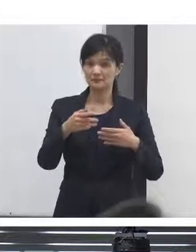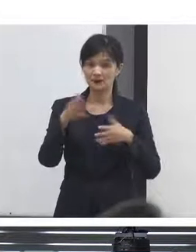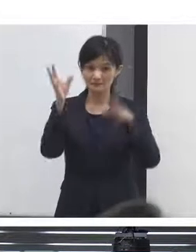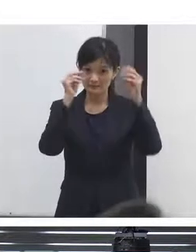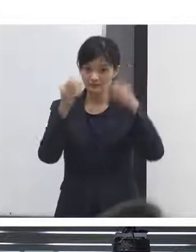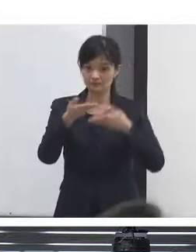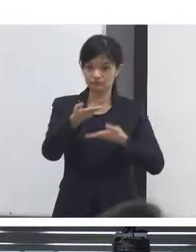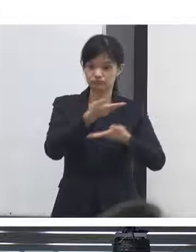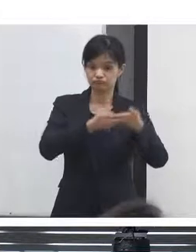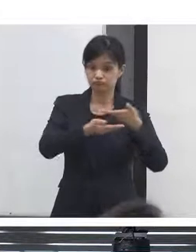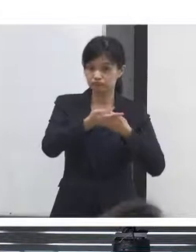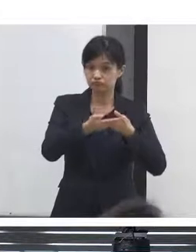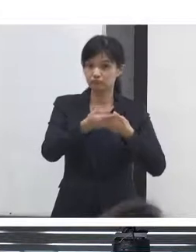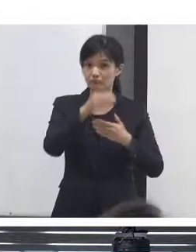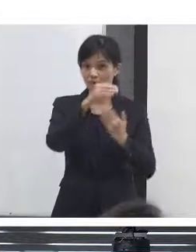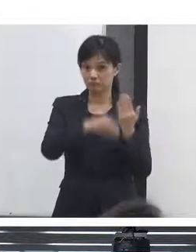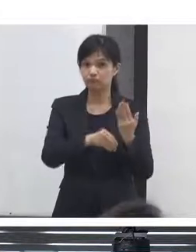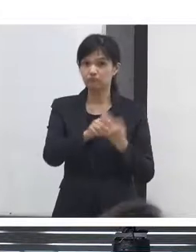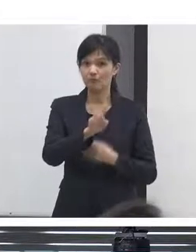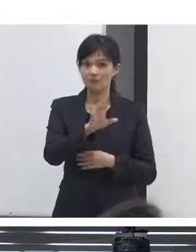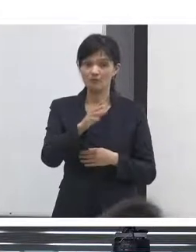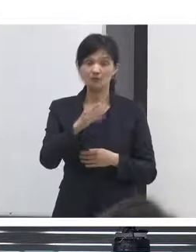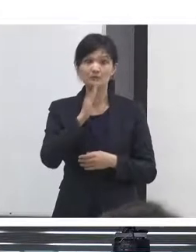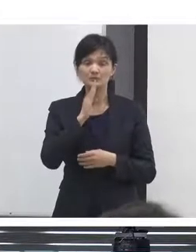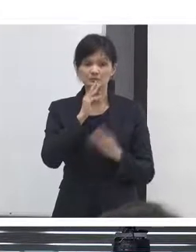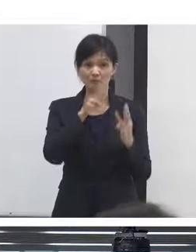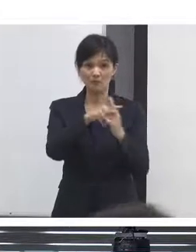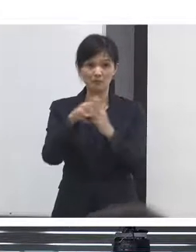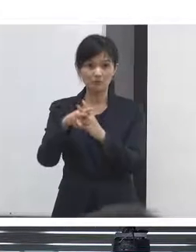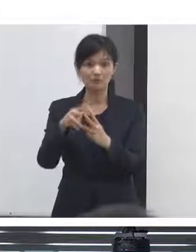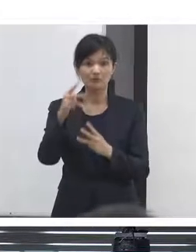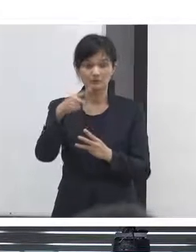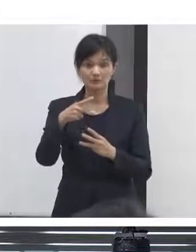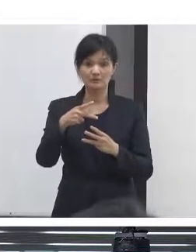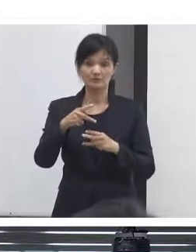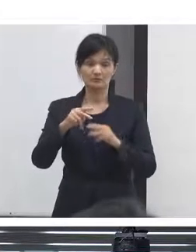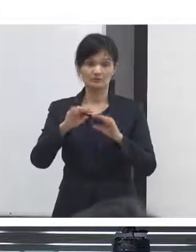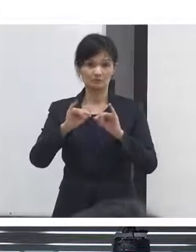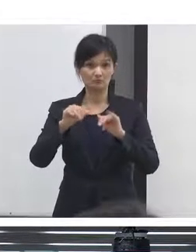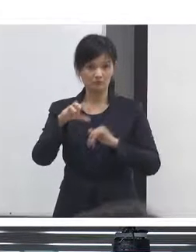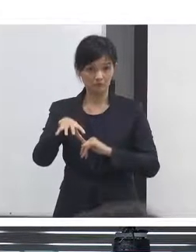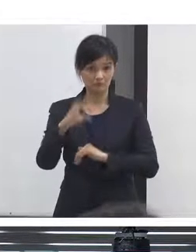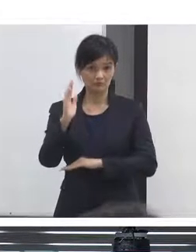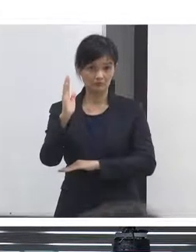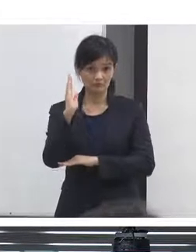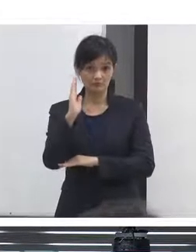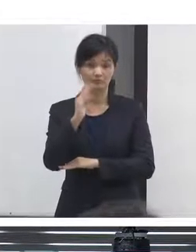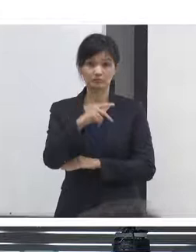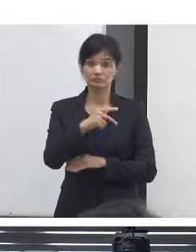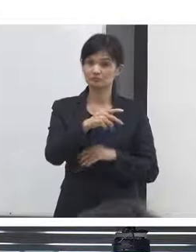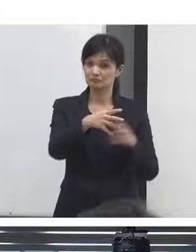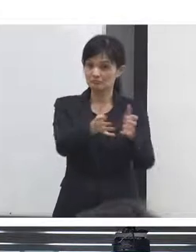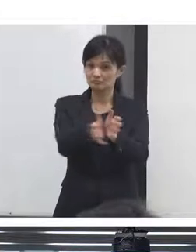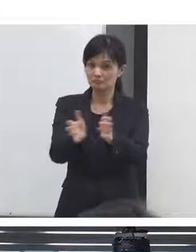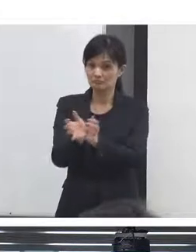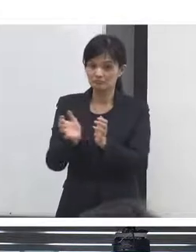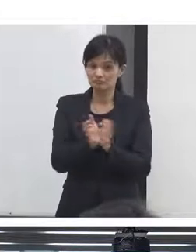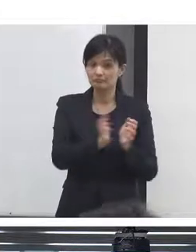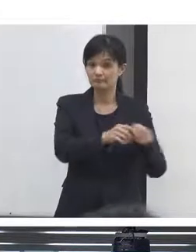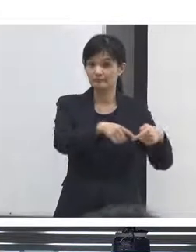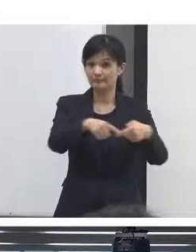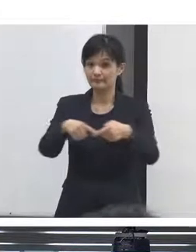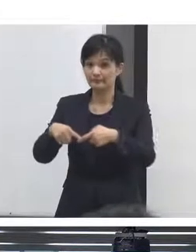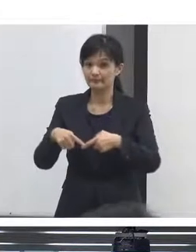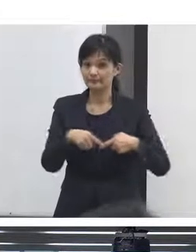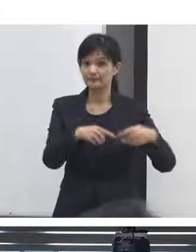是跨越的这个联邦州、地方和部落政府，还有四部门的部分，使得资料能够串接在一起。然后呢，这